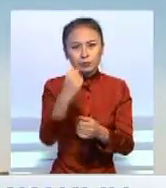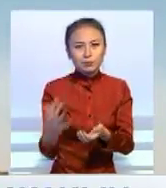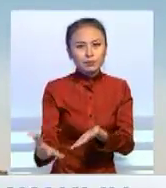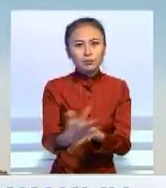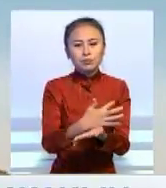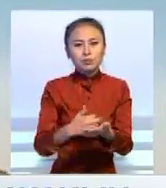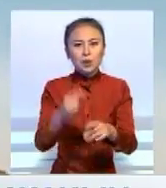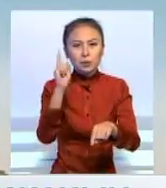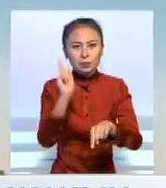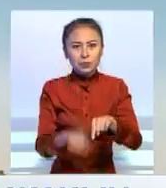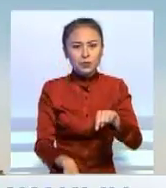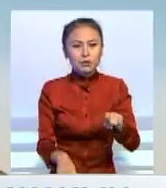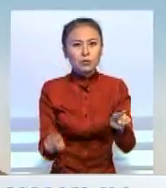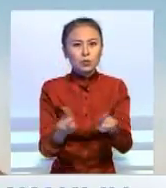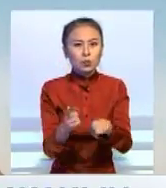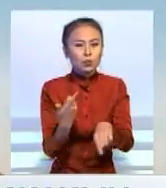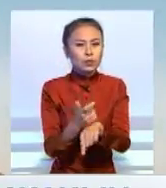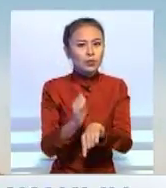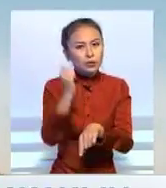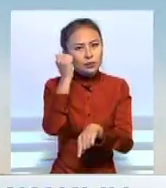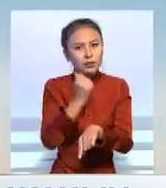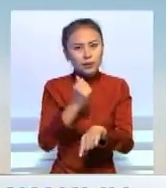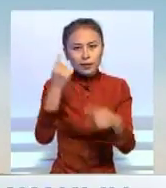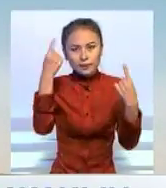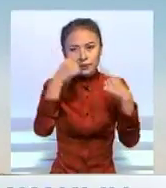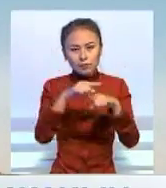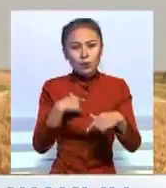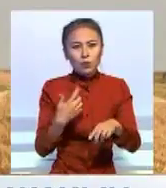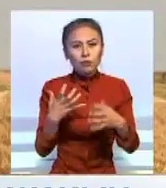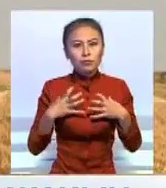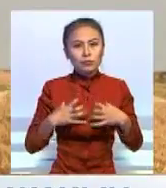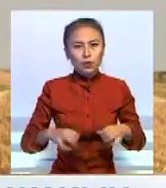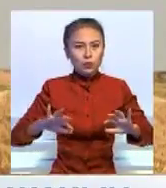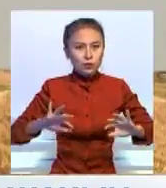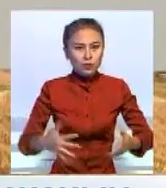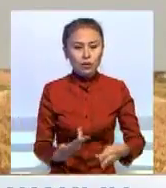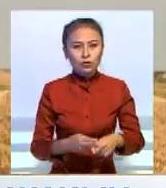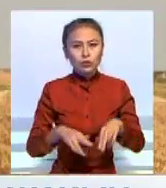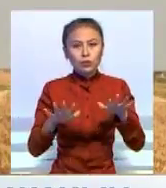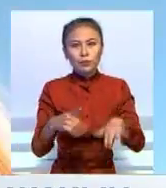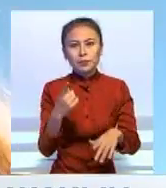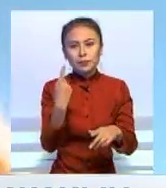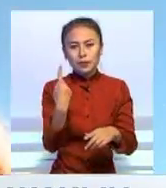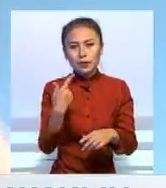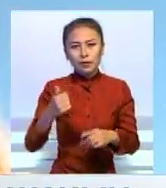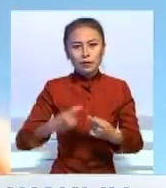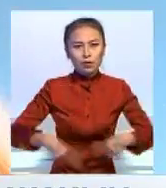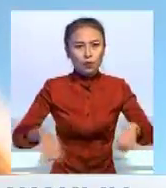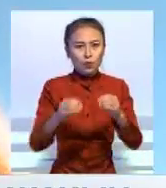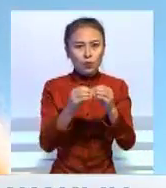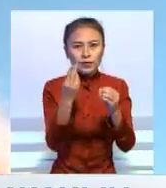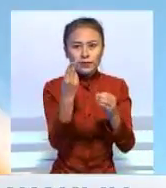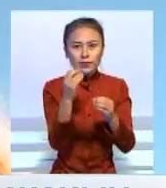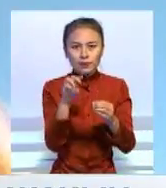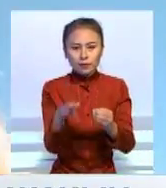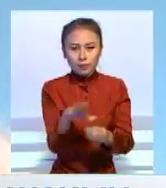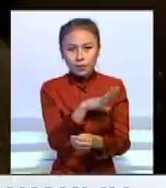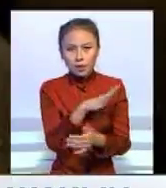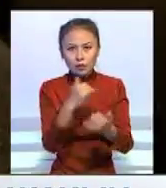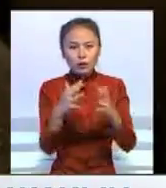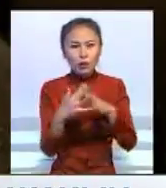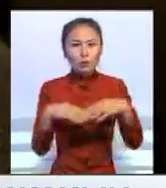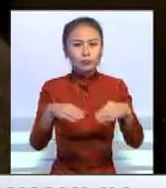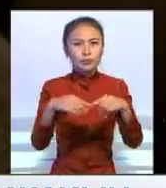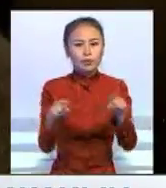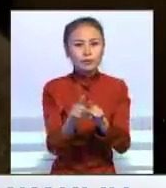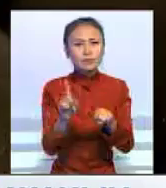шығамын. Шыны керек, ескі техникадан әбден шаршадық. Биыл 1 гектардан 10 центнер бидай алынып жатыр. Шаруалар астықты